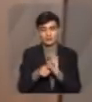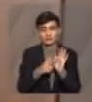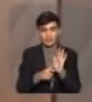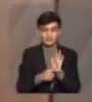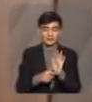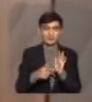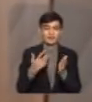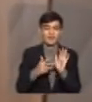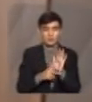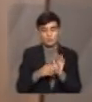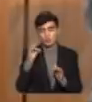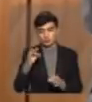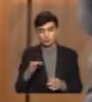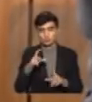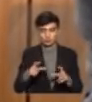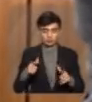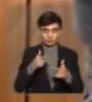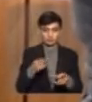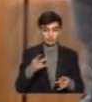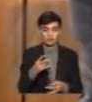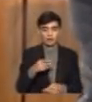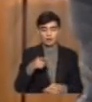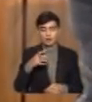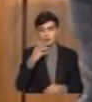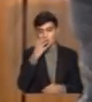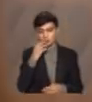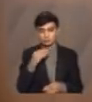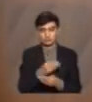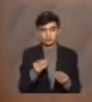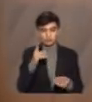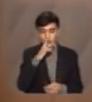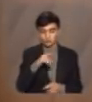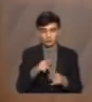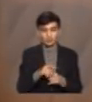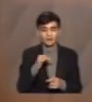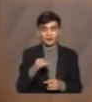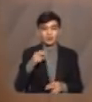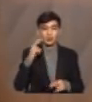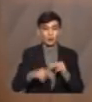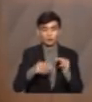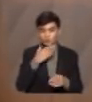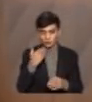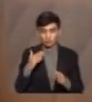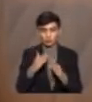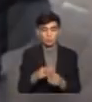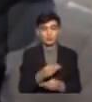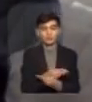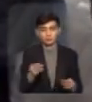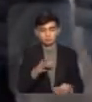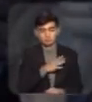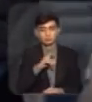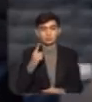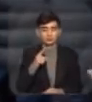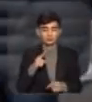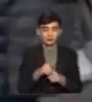қоспайды. Мәселе сонда. Бұл газ дейді. Бұл газ дейді. Аяқтамай жатып тұрғындарға неге беріп қойды деймізді бұл? Ол сұрағыңызға мен.